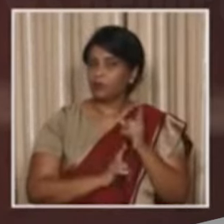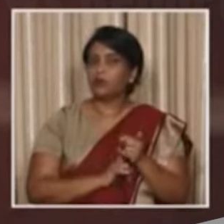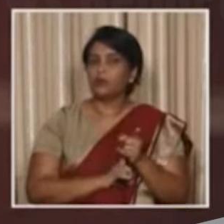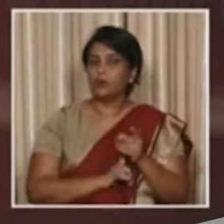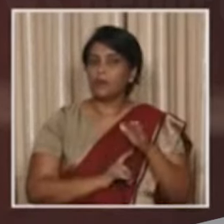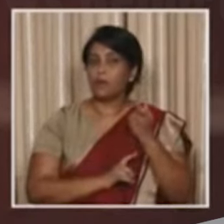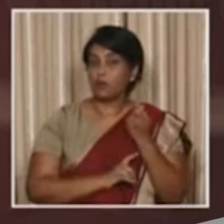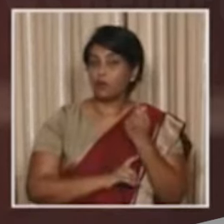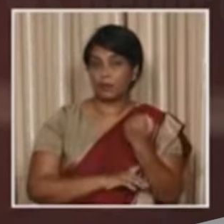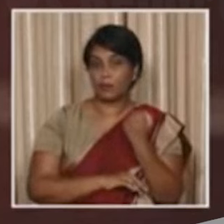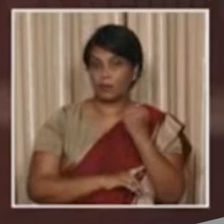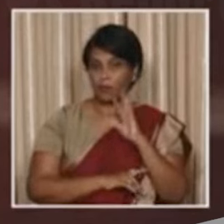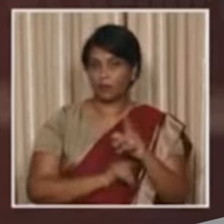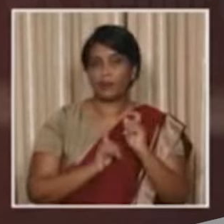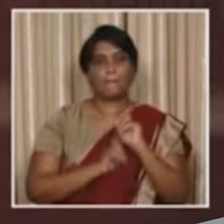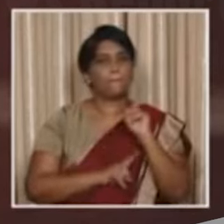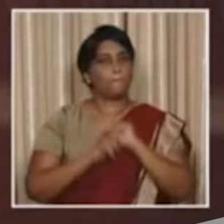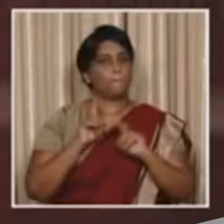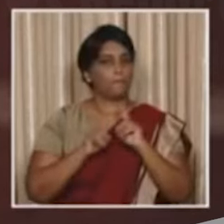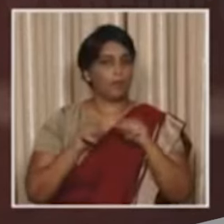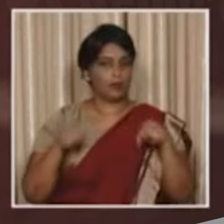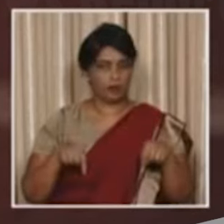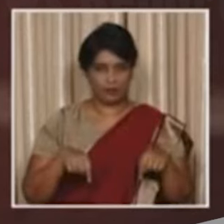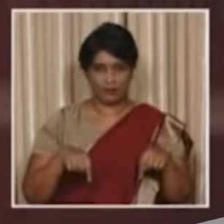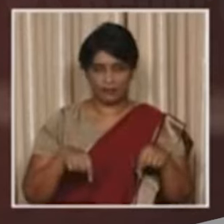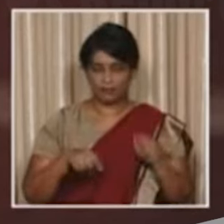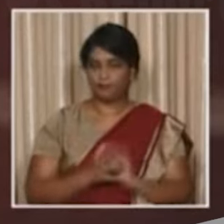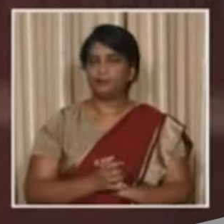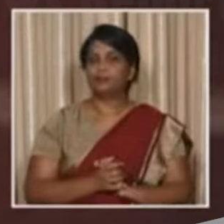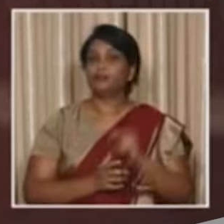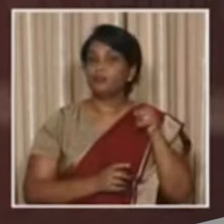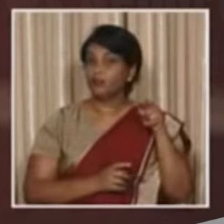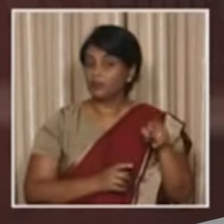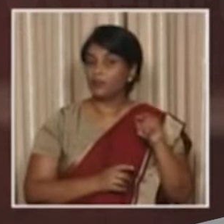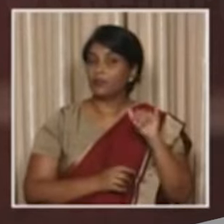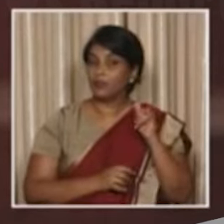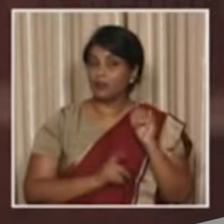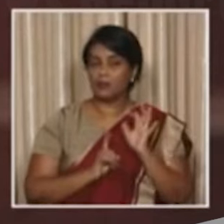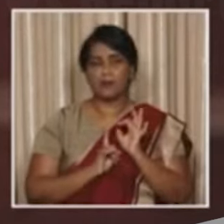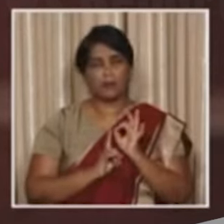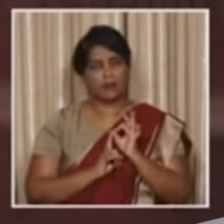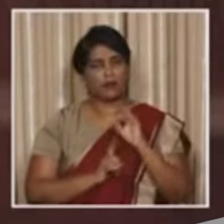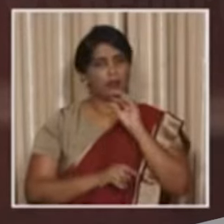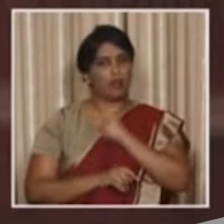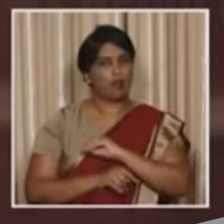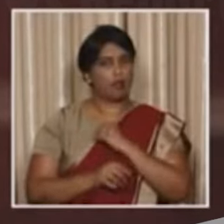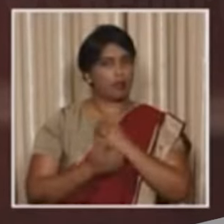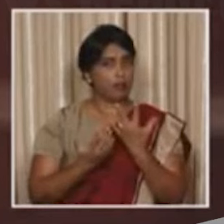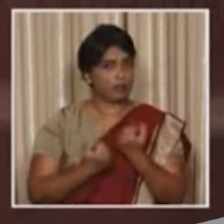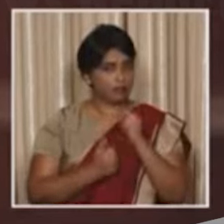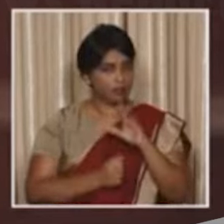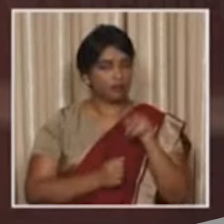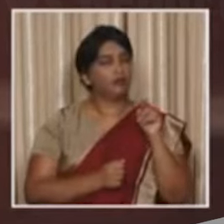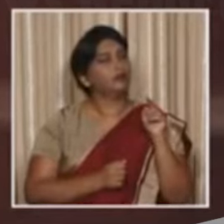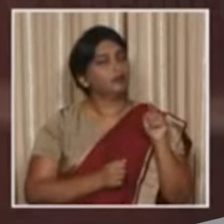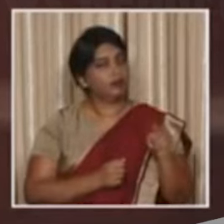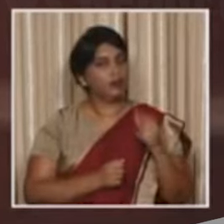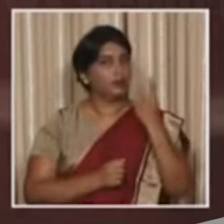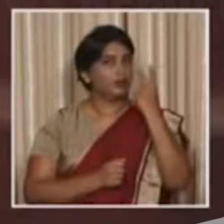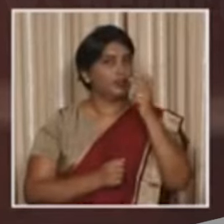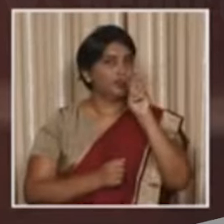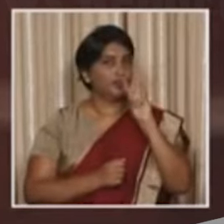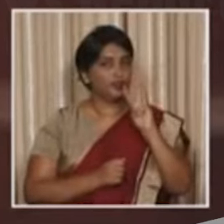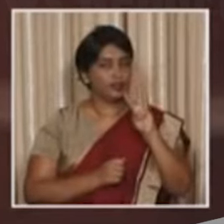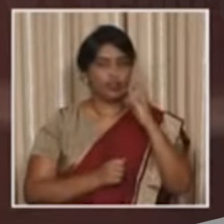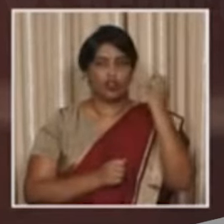මූල්‍ය බලය හිමිව ඇත්තේ පාර්ලිමේන්තුවටය. ඔවුන් යම්කිසි පෞද්ගලික ප්‍රතිලාභයක් ගෙන ඇත්නම් 2023